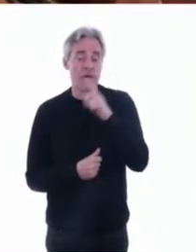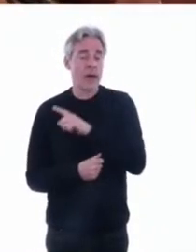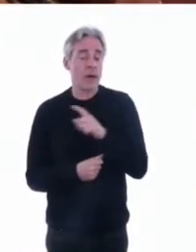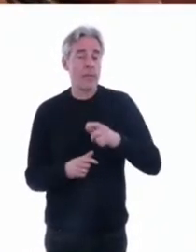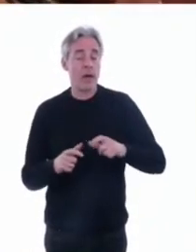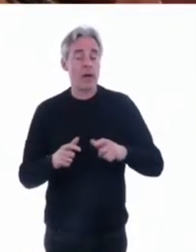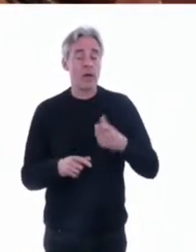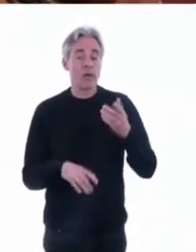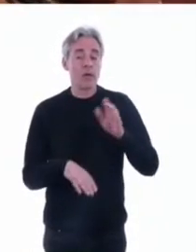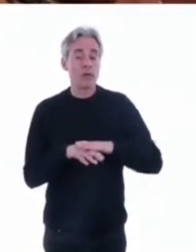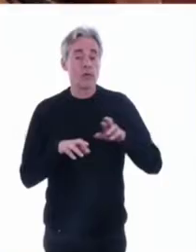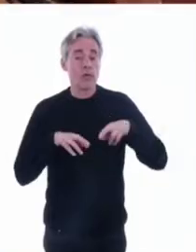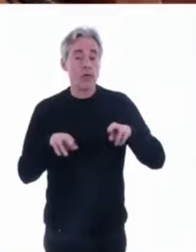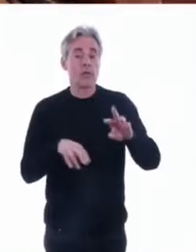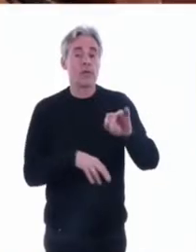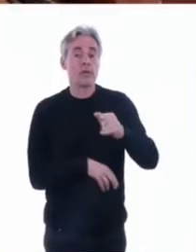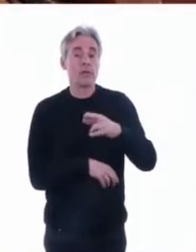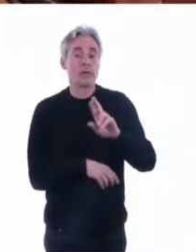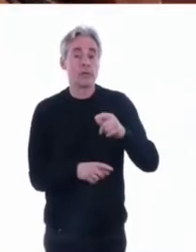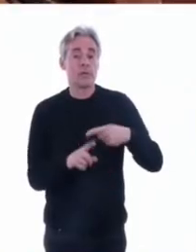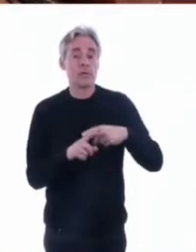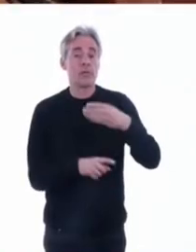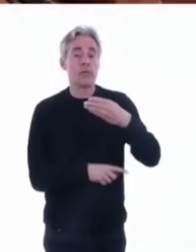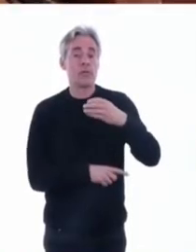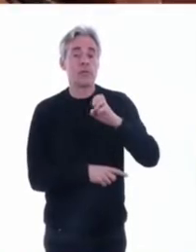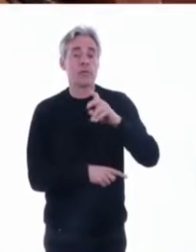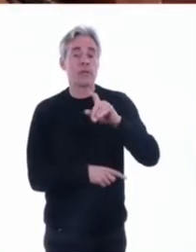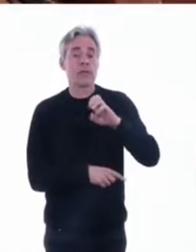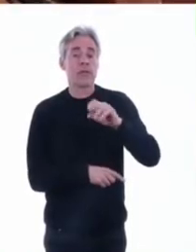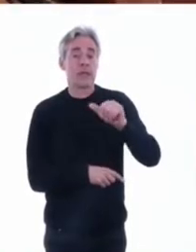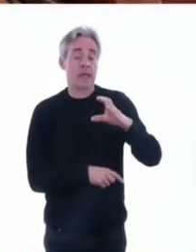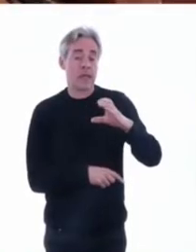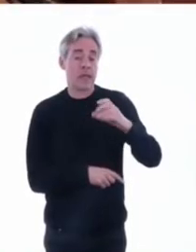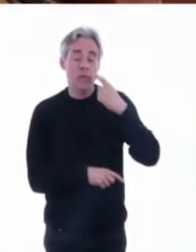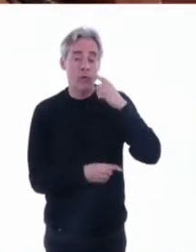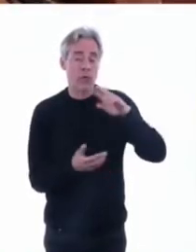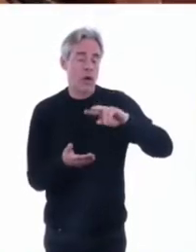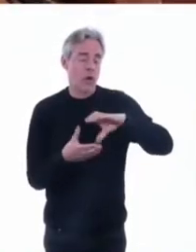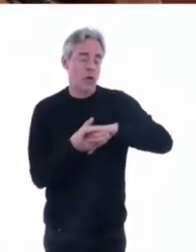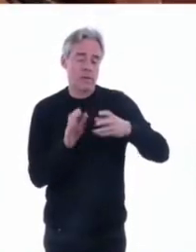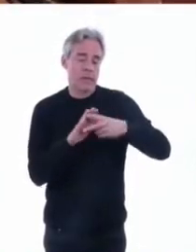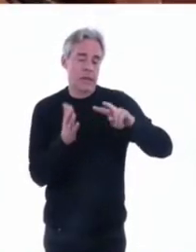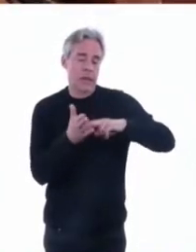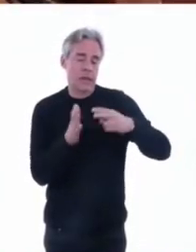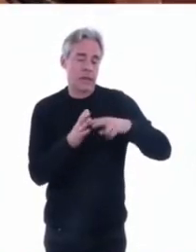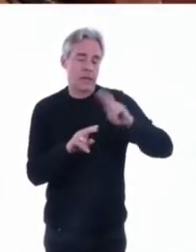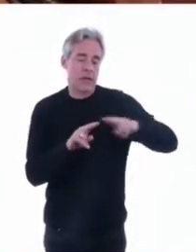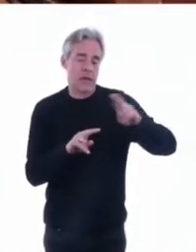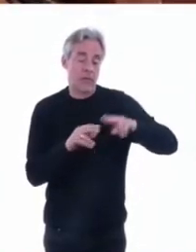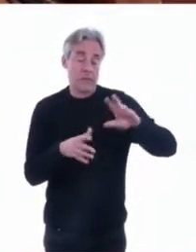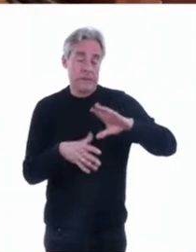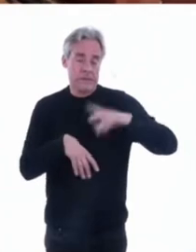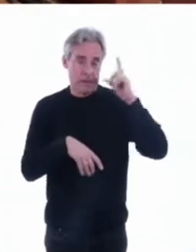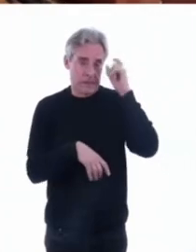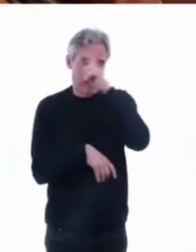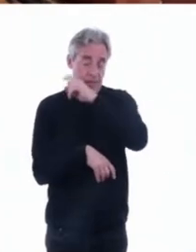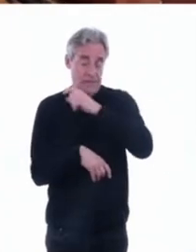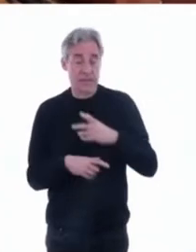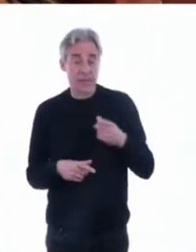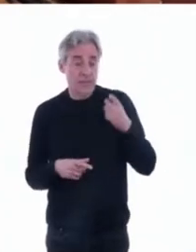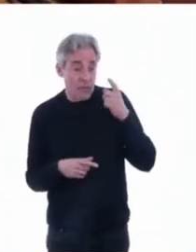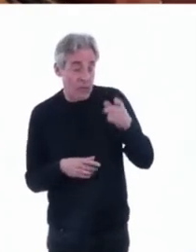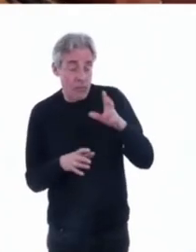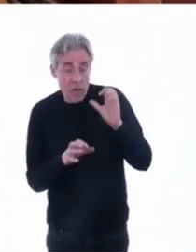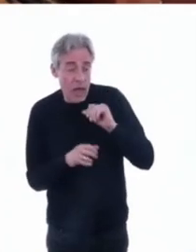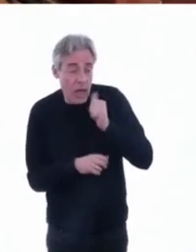mandat sur les allées Tourny, pas plus que sur Mériadec, parce qu'il y a une complexité technique qui rend ces choses difficiles. Vous ne mettez pas